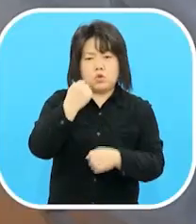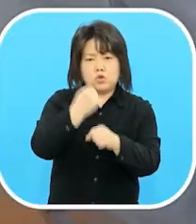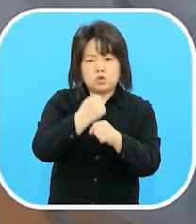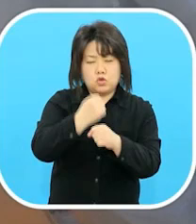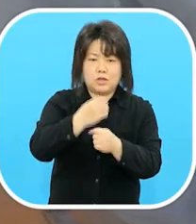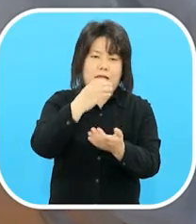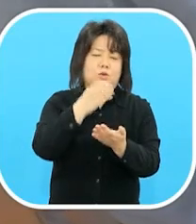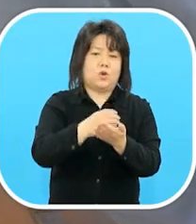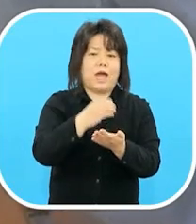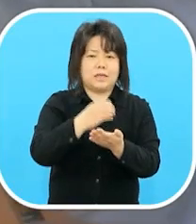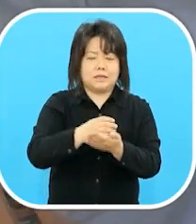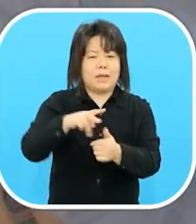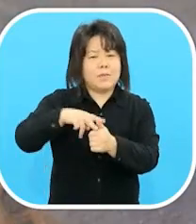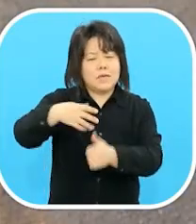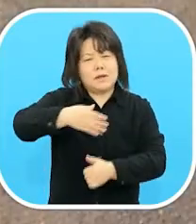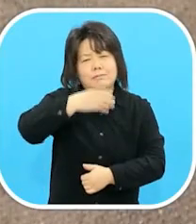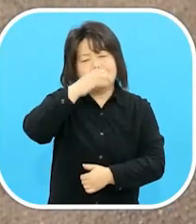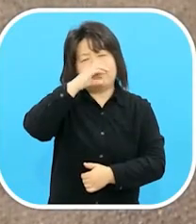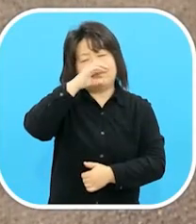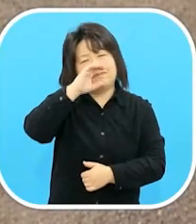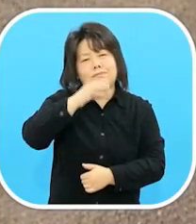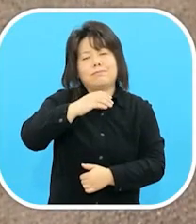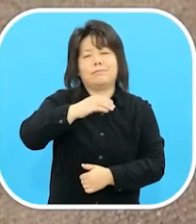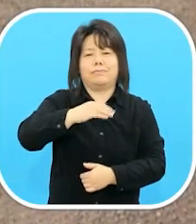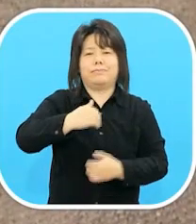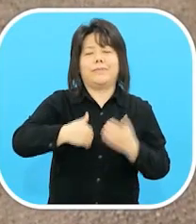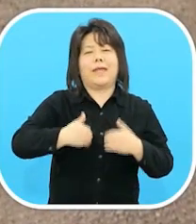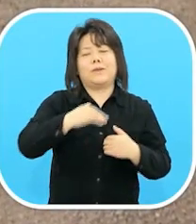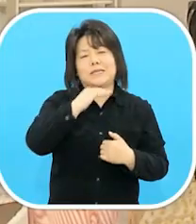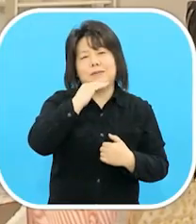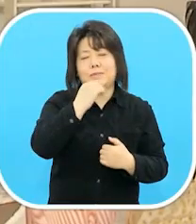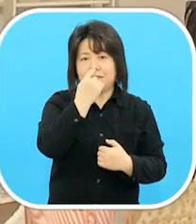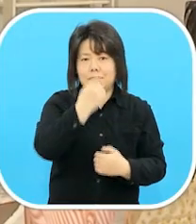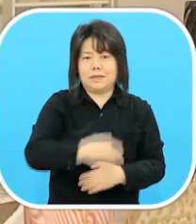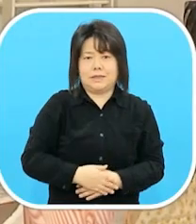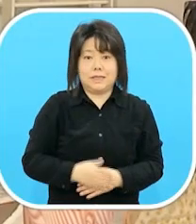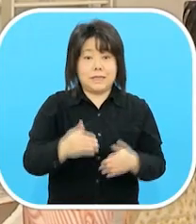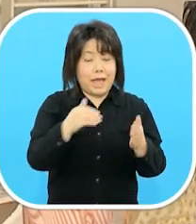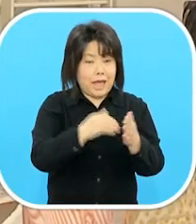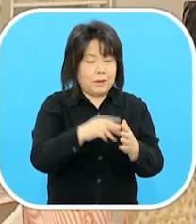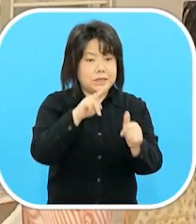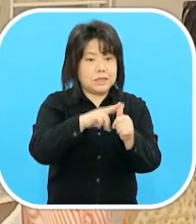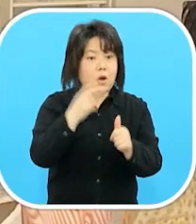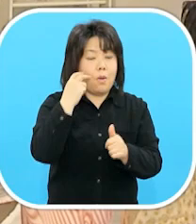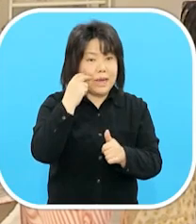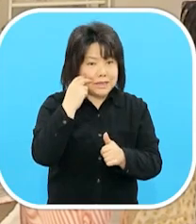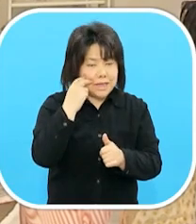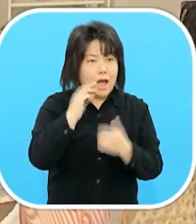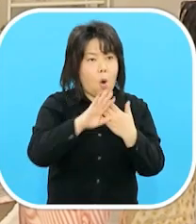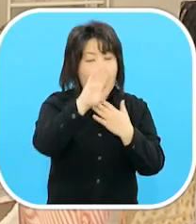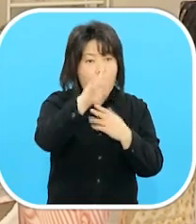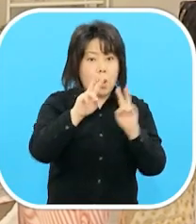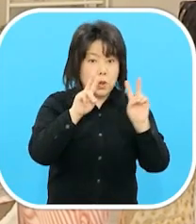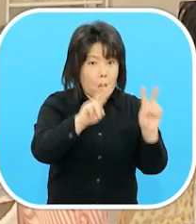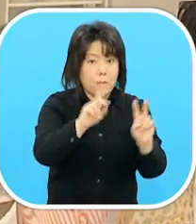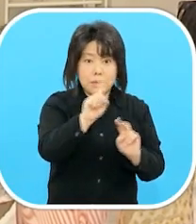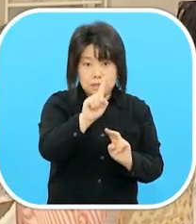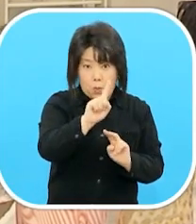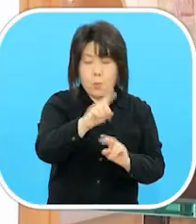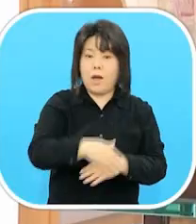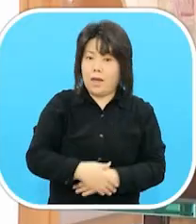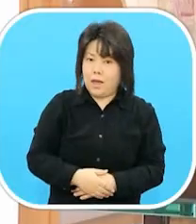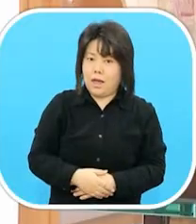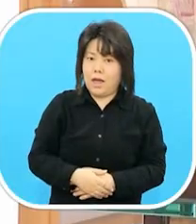グラスでですね、ビールをぐいっと飲むのが楽しみです。それでは最後に小松さんの今後のビジョンを聞かせてください